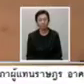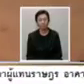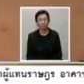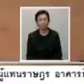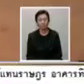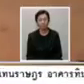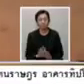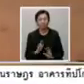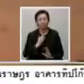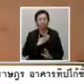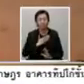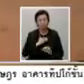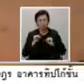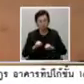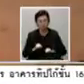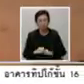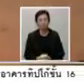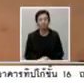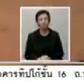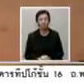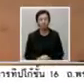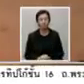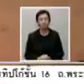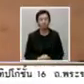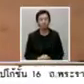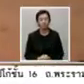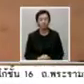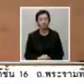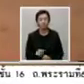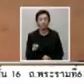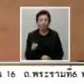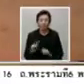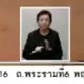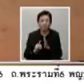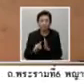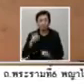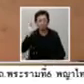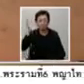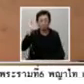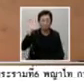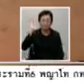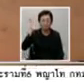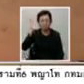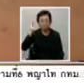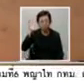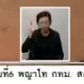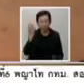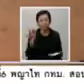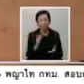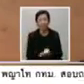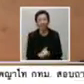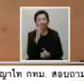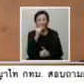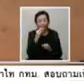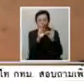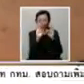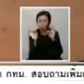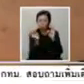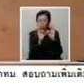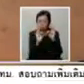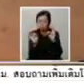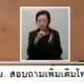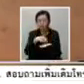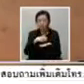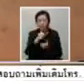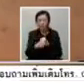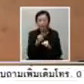ผมขอวินิจฉัยนะครับว่าท่านเสรีนี่เพิ่งเริ่มต้นอภิปรายท่านก็อาจจะเกริ่นบ้างพอท่านอายุ